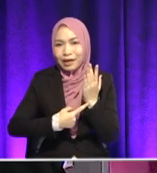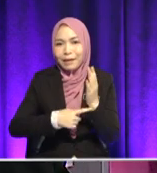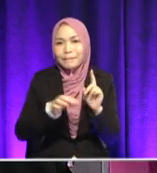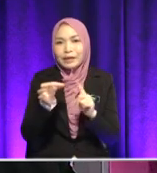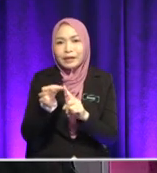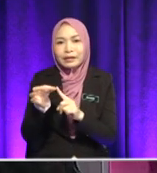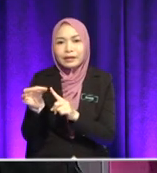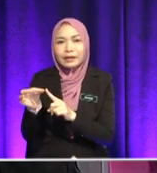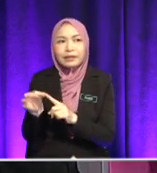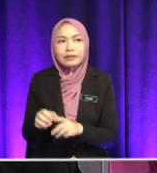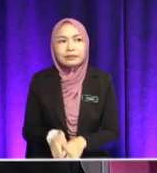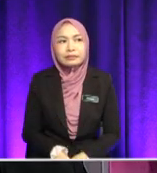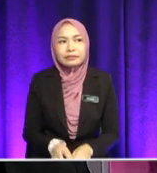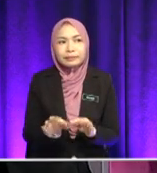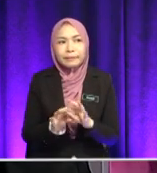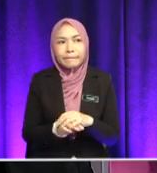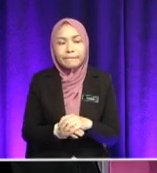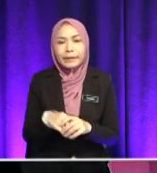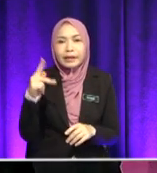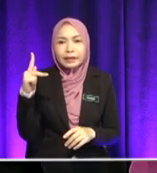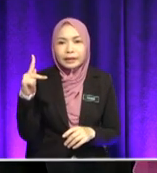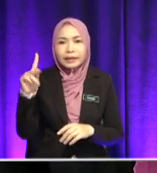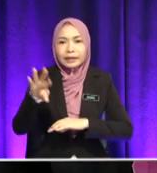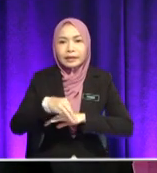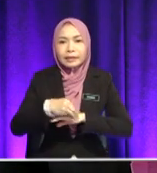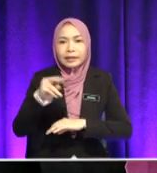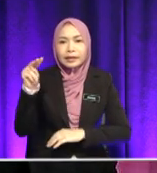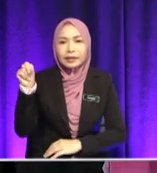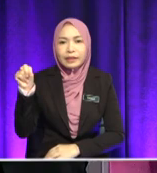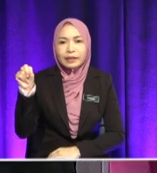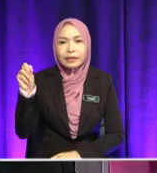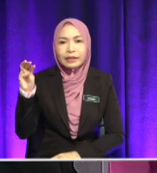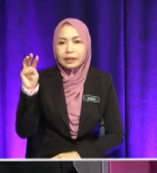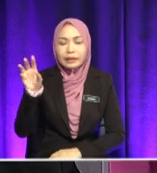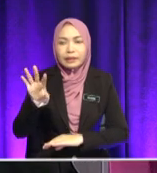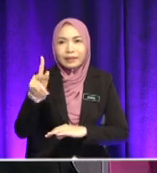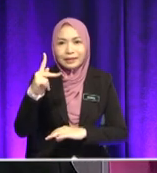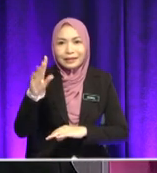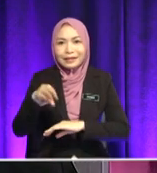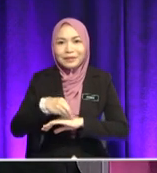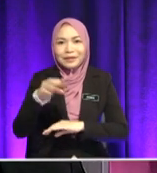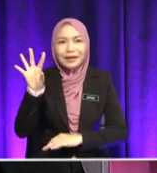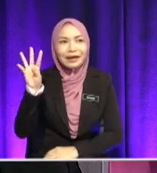yang pertama itu kita tambah m95 ayat pertama yang kedua